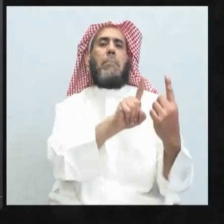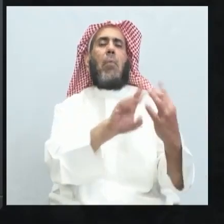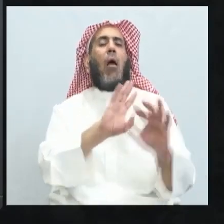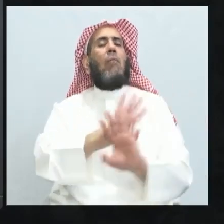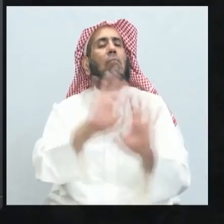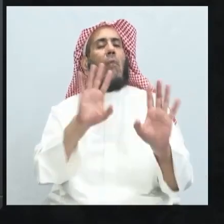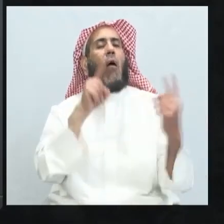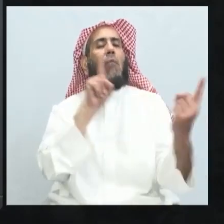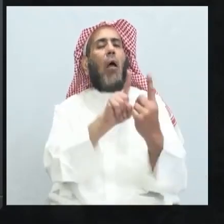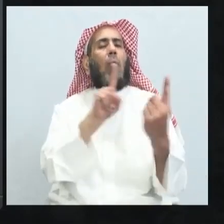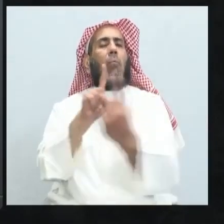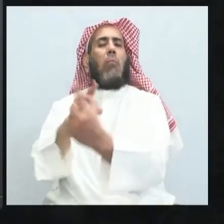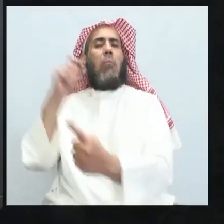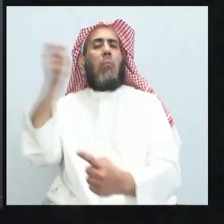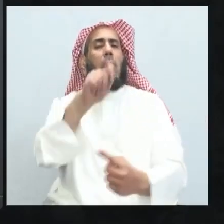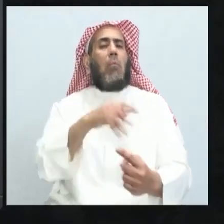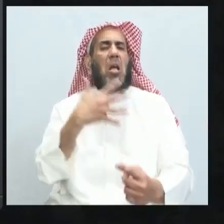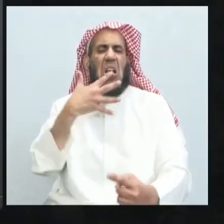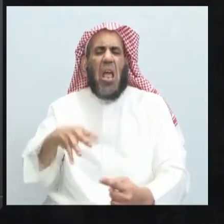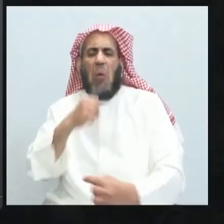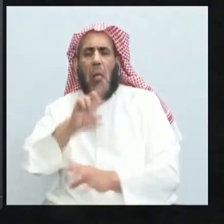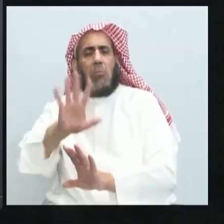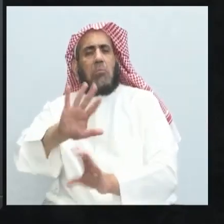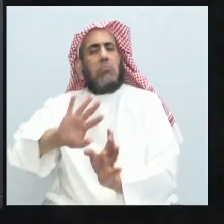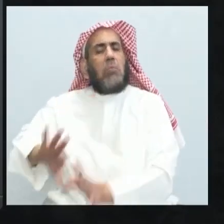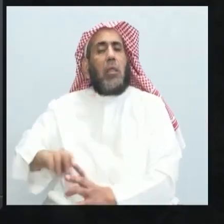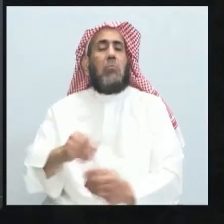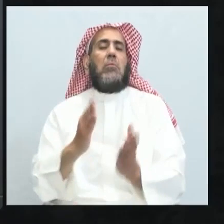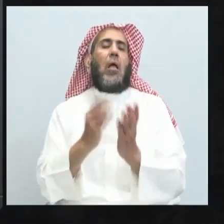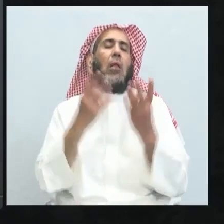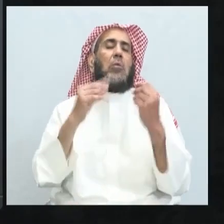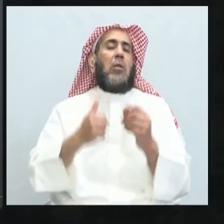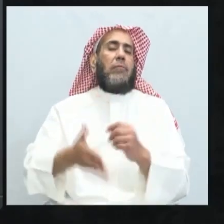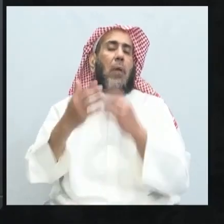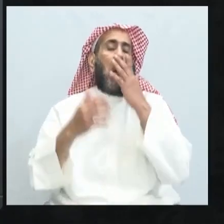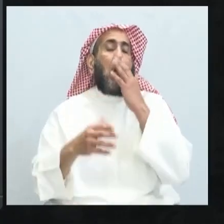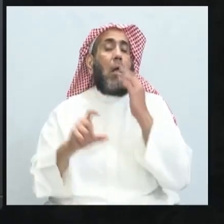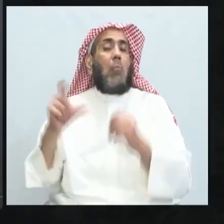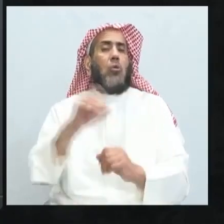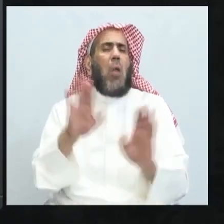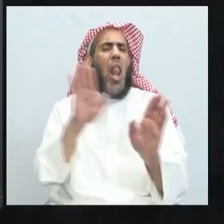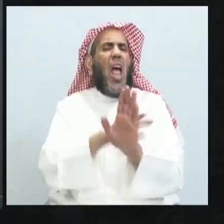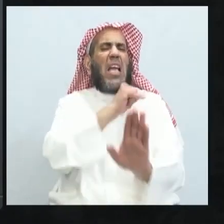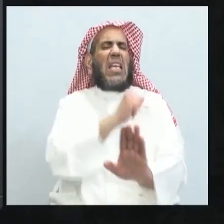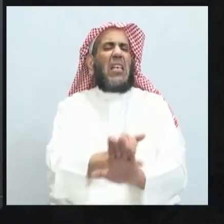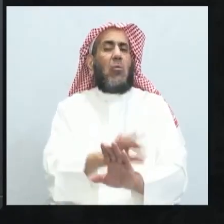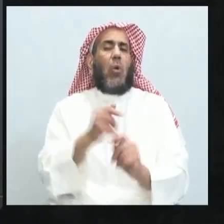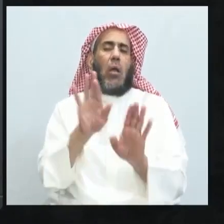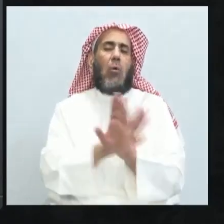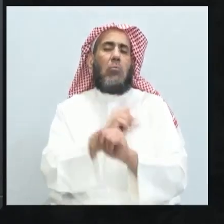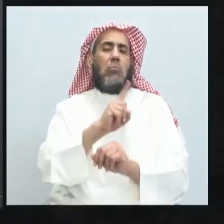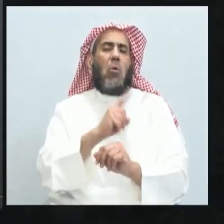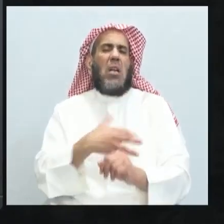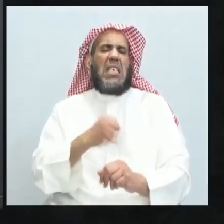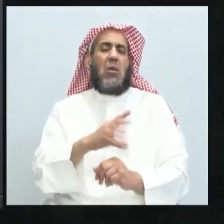يحاربون امامك هذا هذه من يعني من تعاليم الدين الحنيف وان المسلم لا يغدر ولا ولا يخون ولا